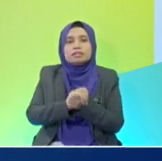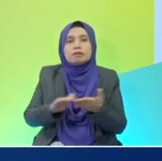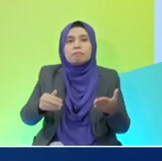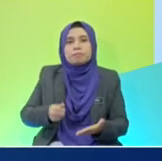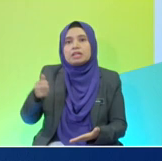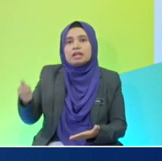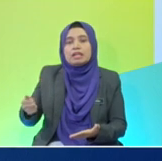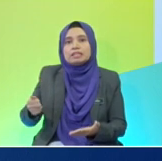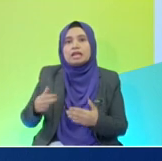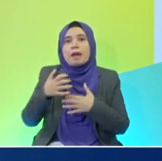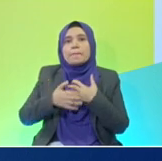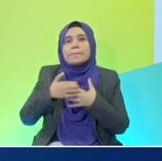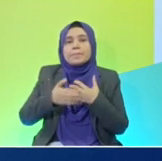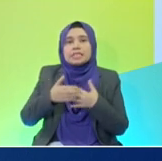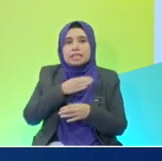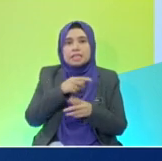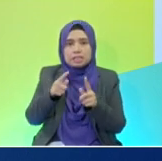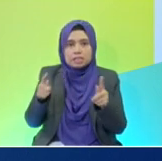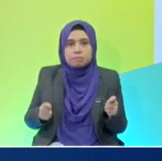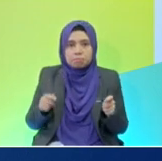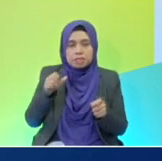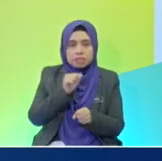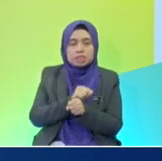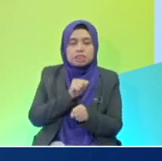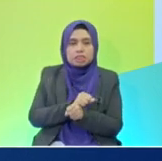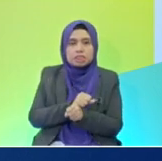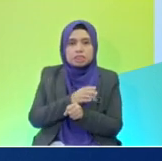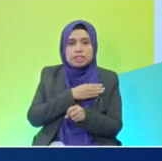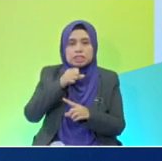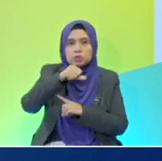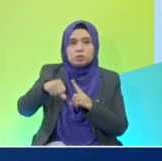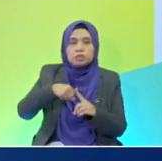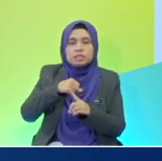mesin dan juga tempat kerja yang bersesuaian dengan situasi kecil